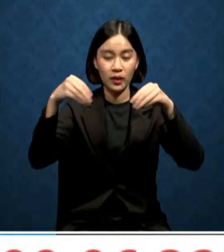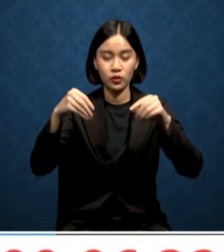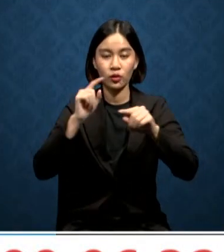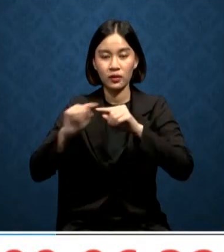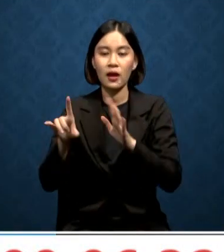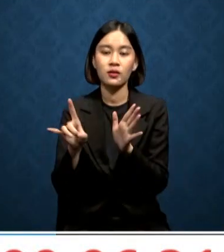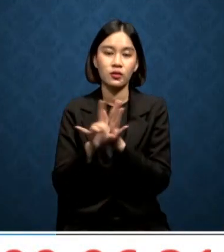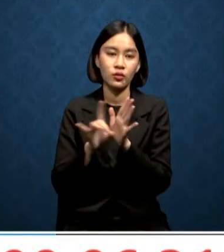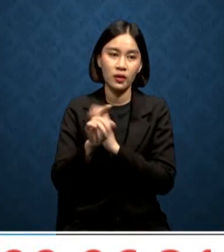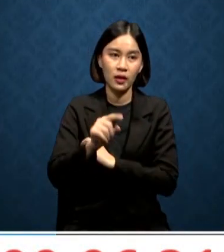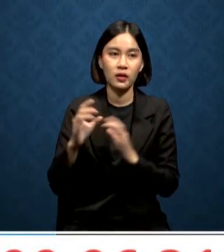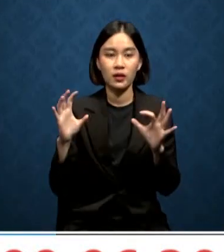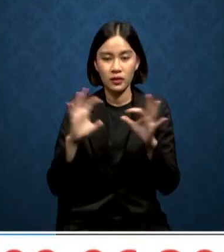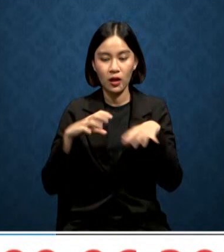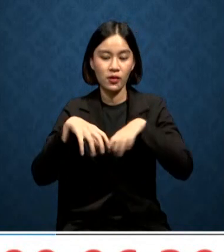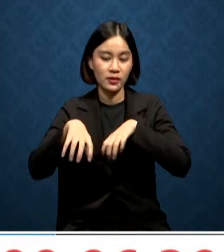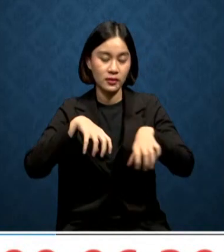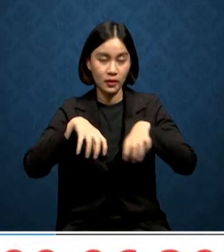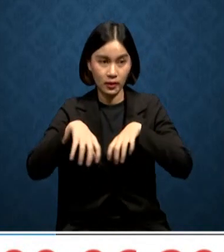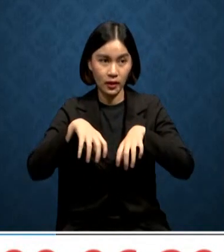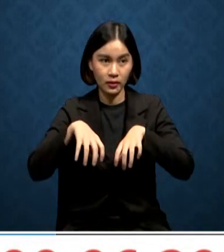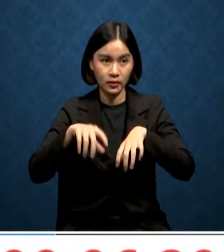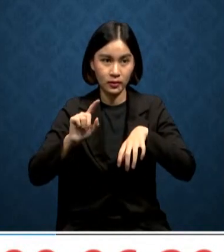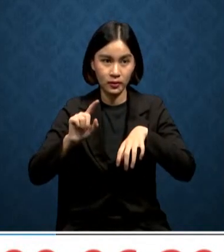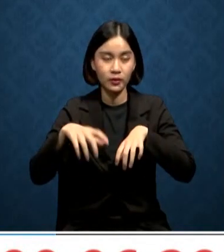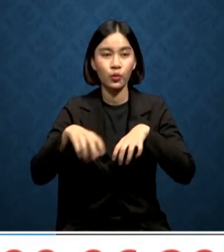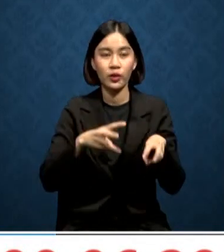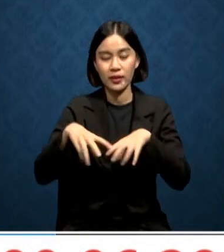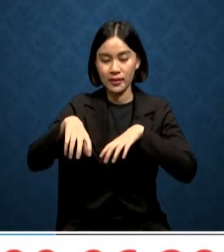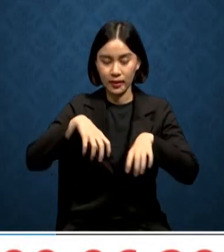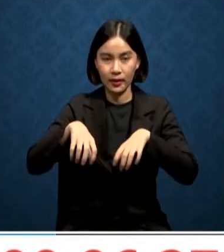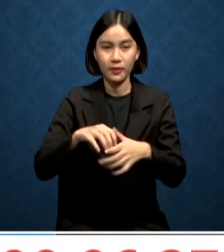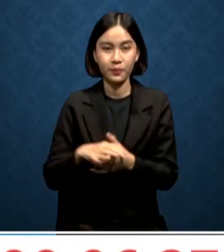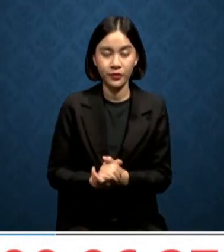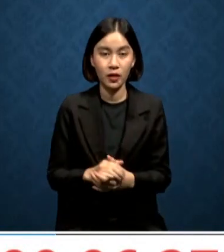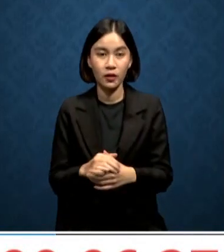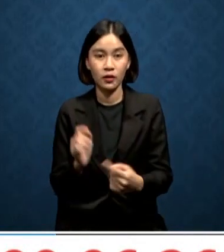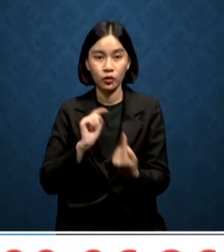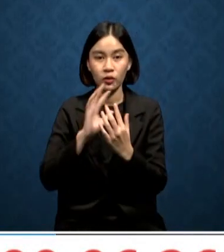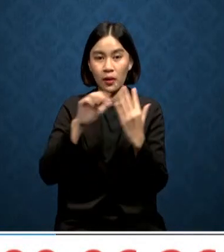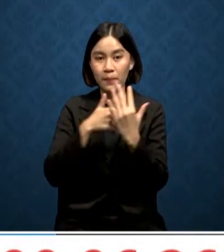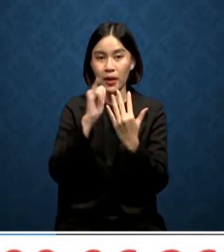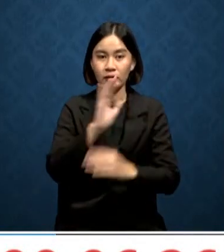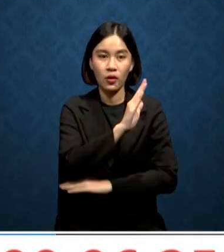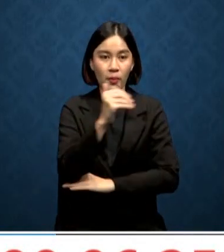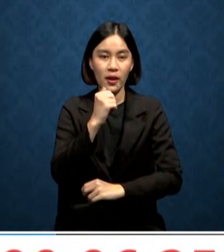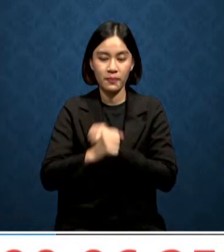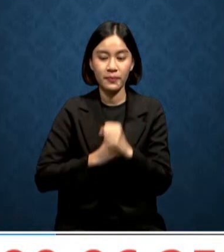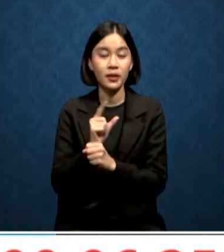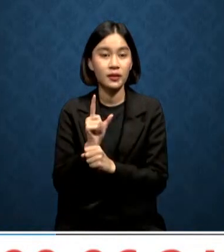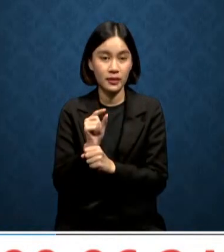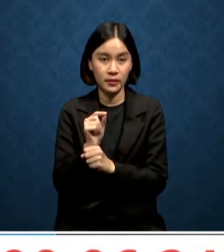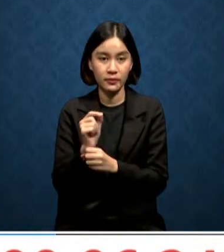การสุดท้ายเรื่องเกี่ยวกับการบริหารจัดการนะครับในขณะที่ยุทธศาสตร์ชาติ20ปีน